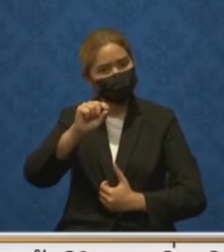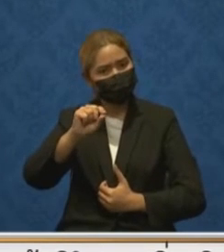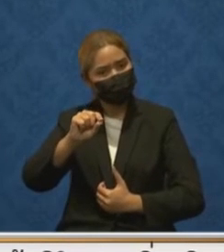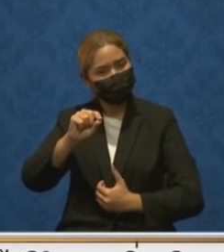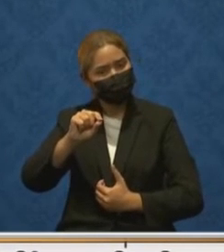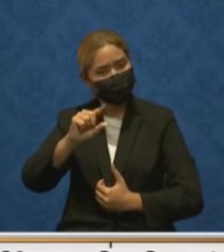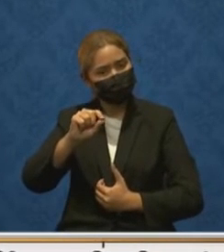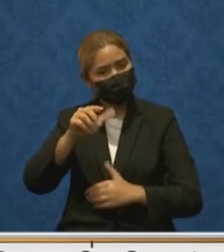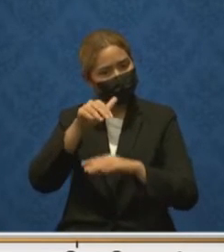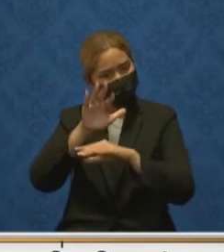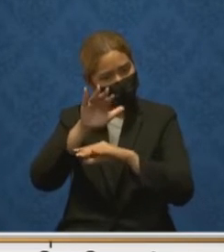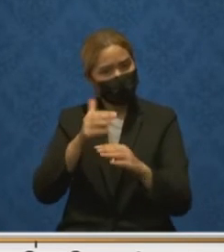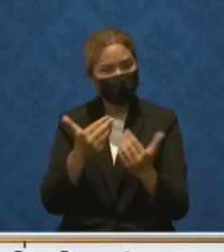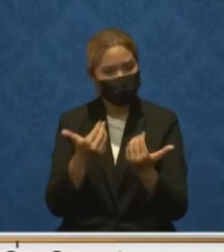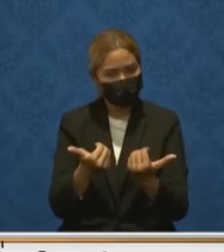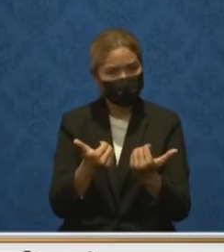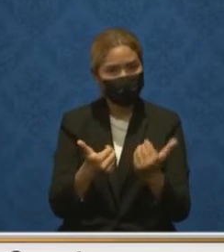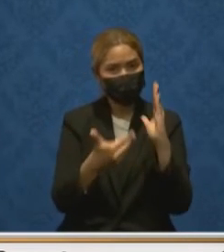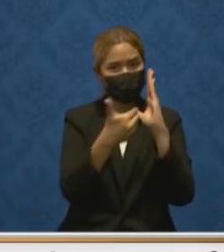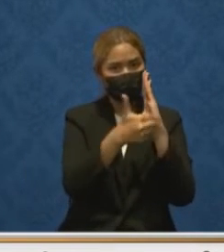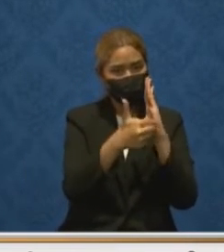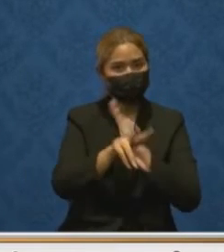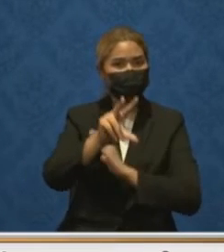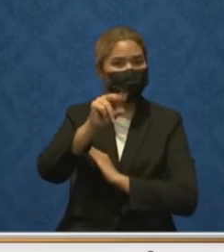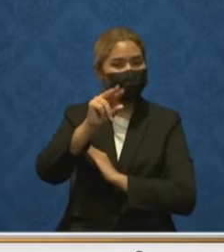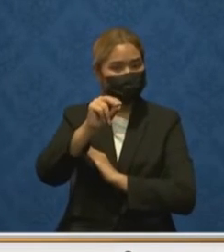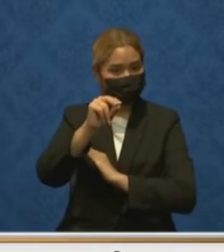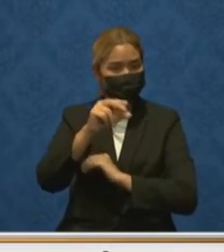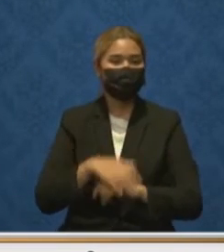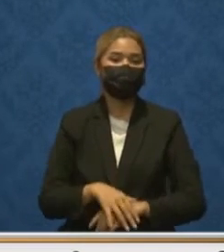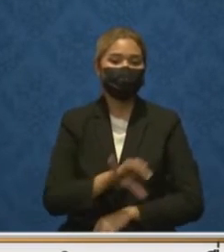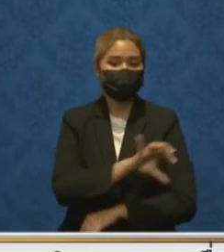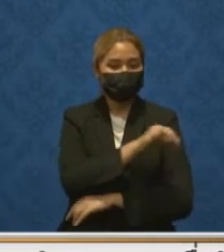เข้าบอก 30 ครับในบางจัหัด